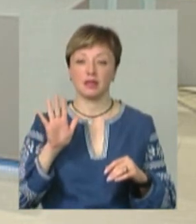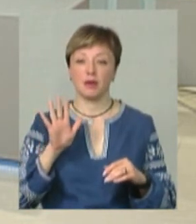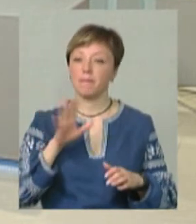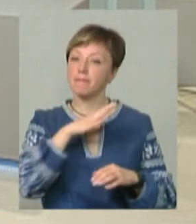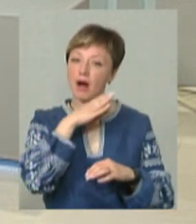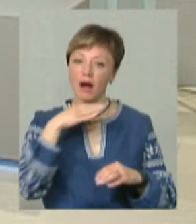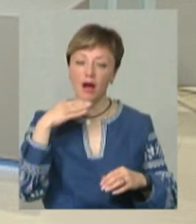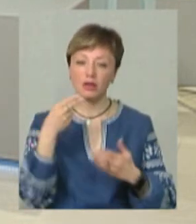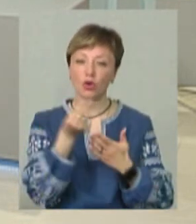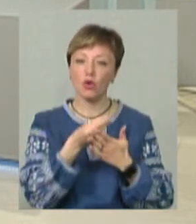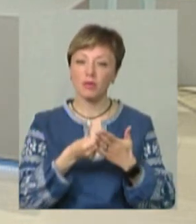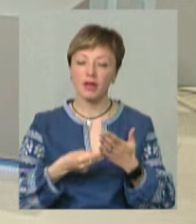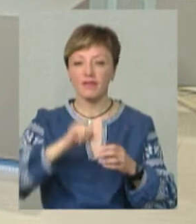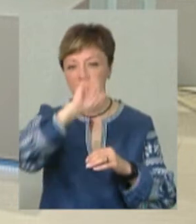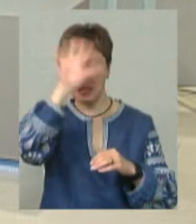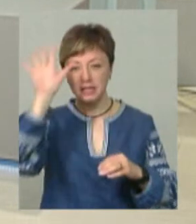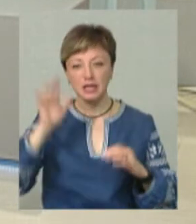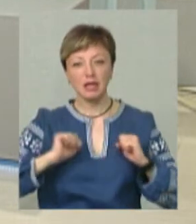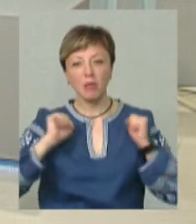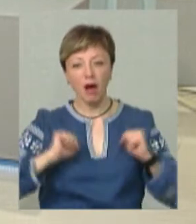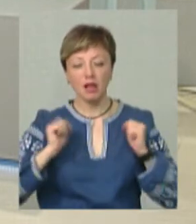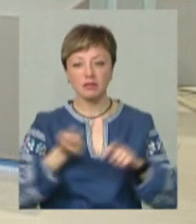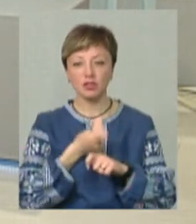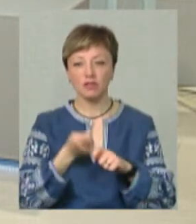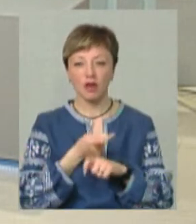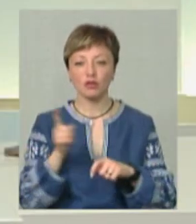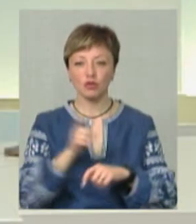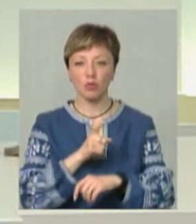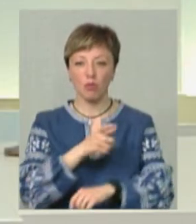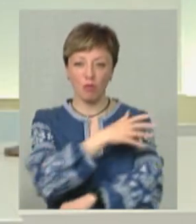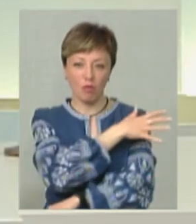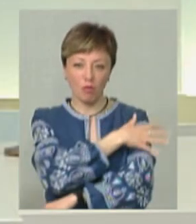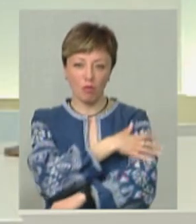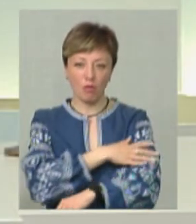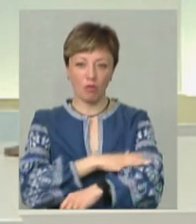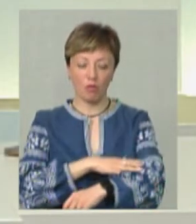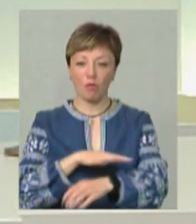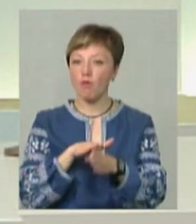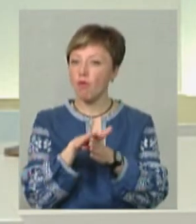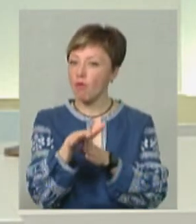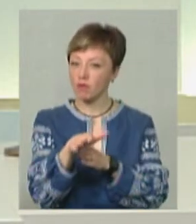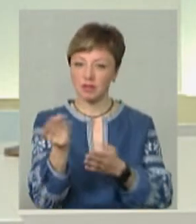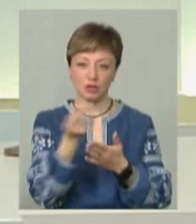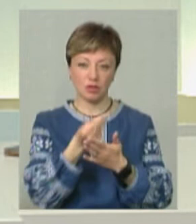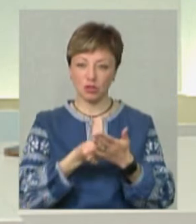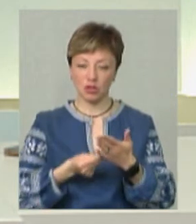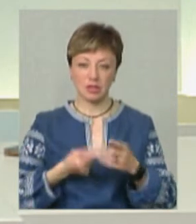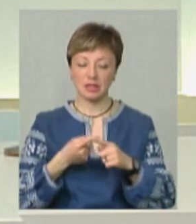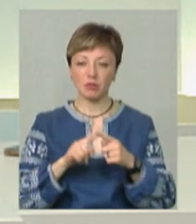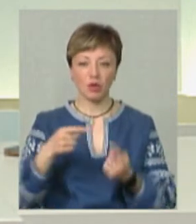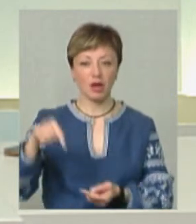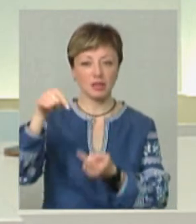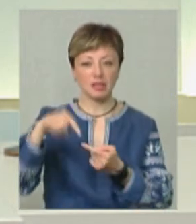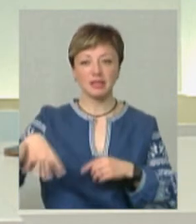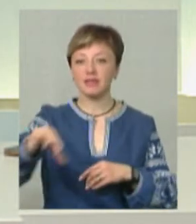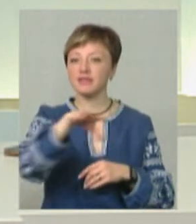містили багато орнаментики, весільні намагалися вишивати вже, щоб по рукав'я було практично повністю зашите орнаментом. Оце було характерно